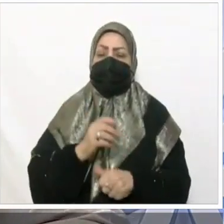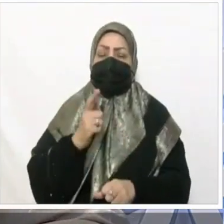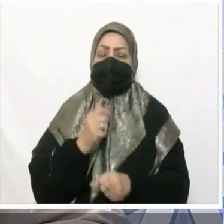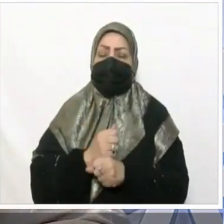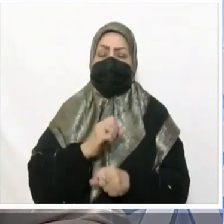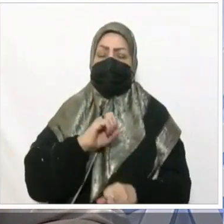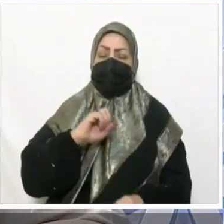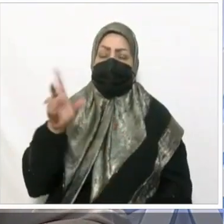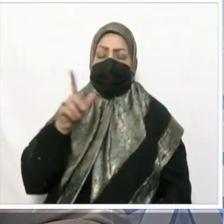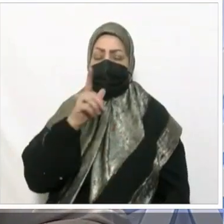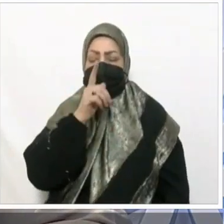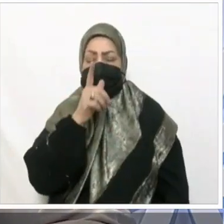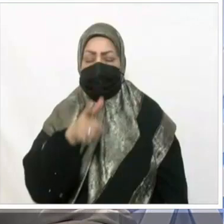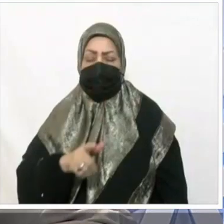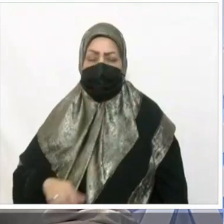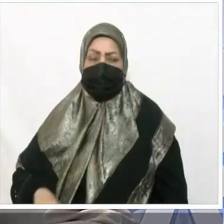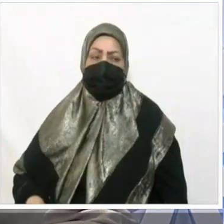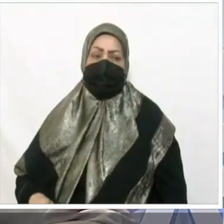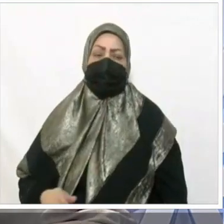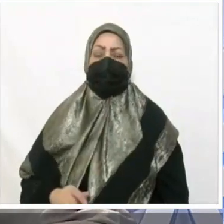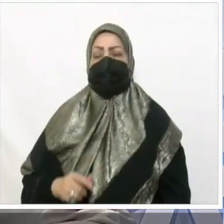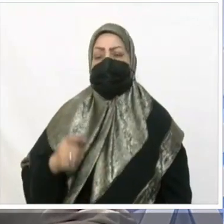نعم تفضلي.